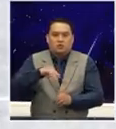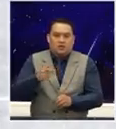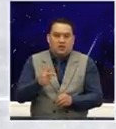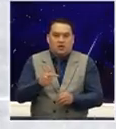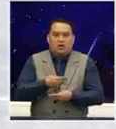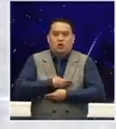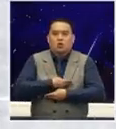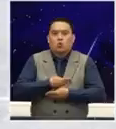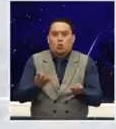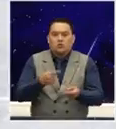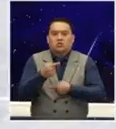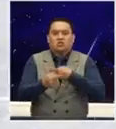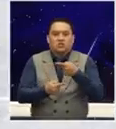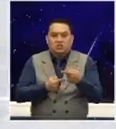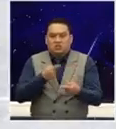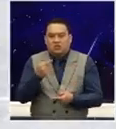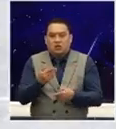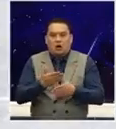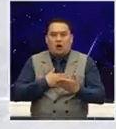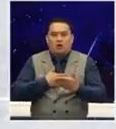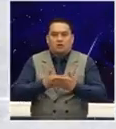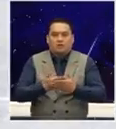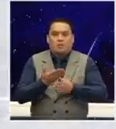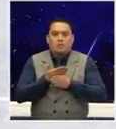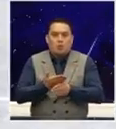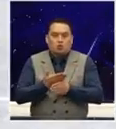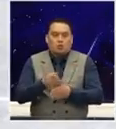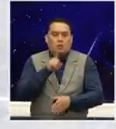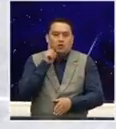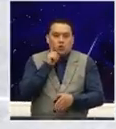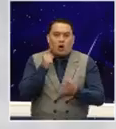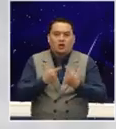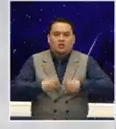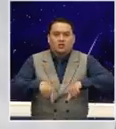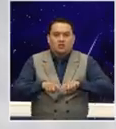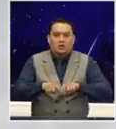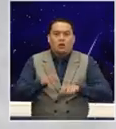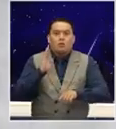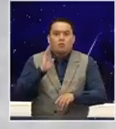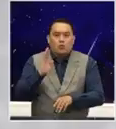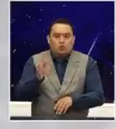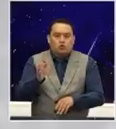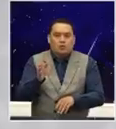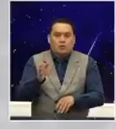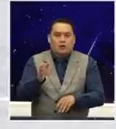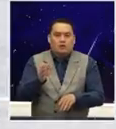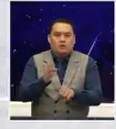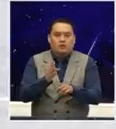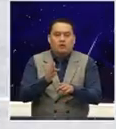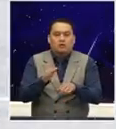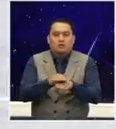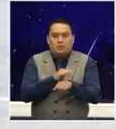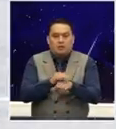сегодня роздана через волонтеров, волонтерскую сеть молодежных организаций. В дальнейшем этот караван